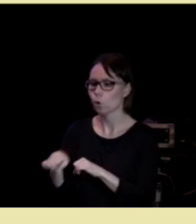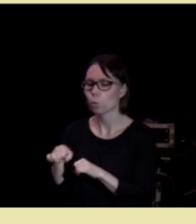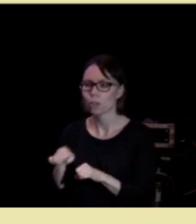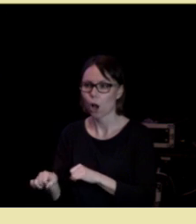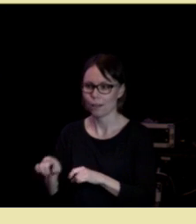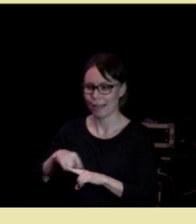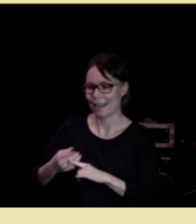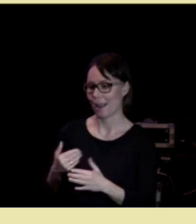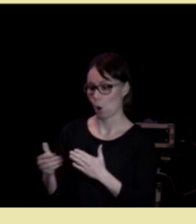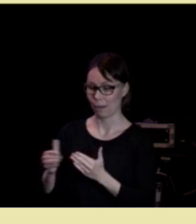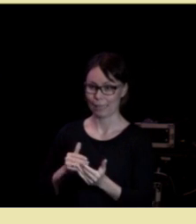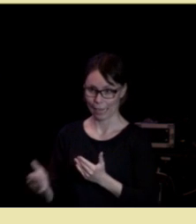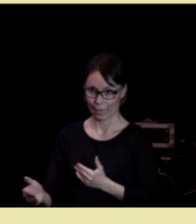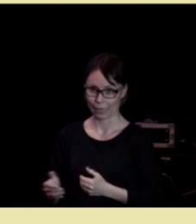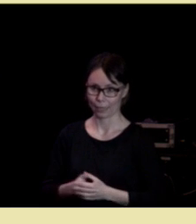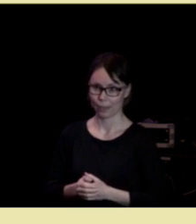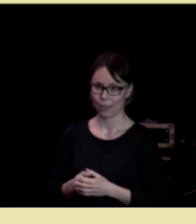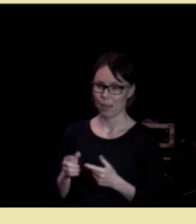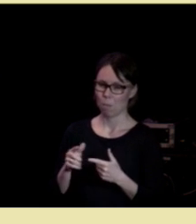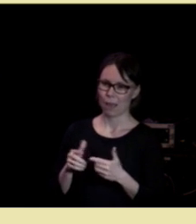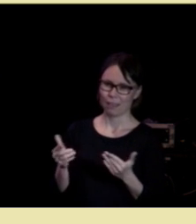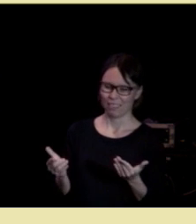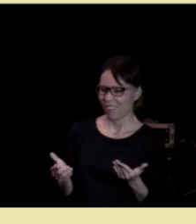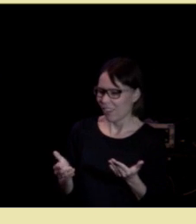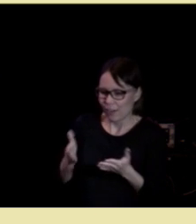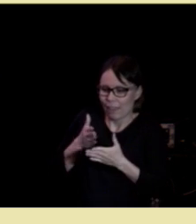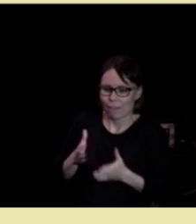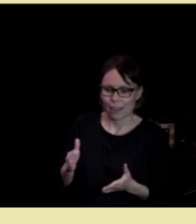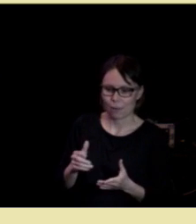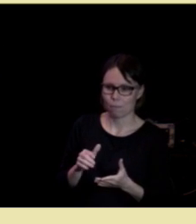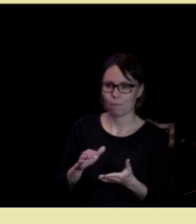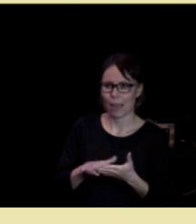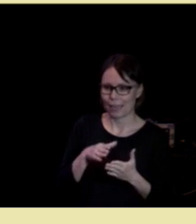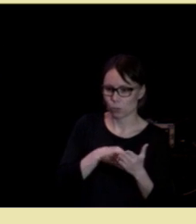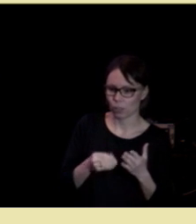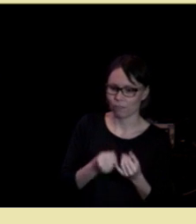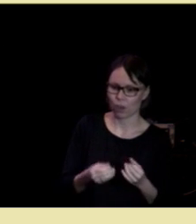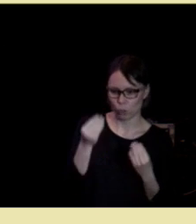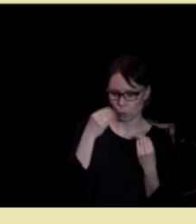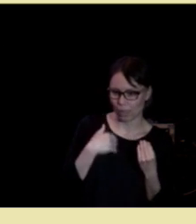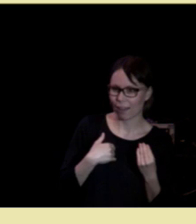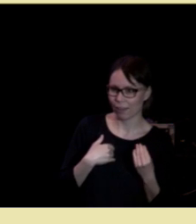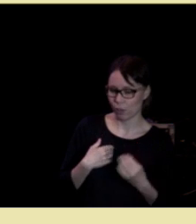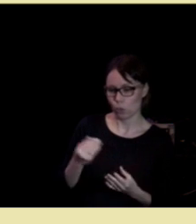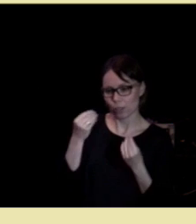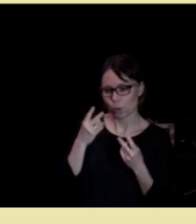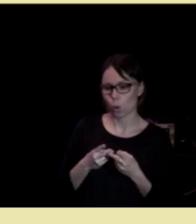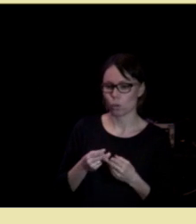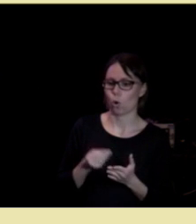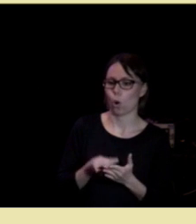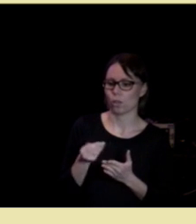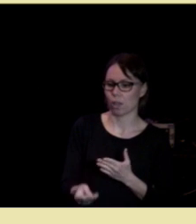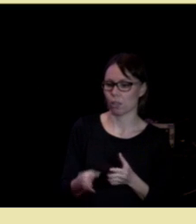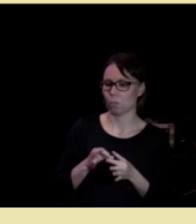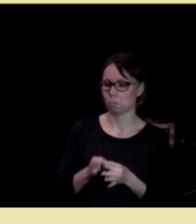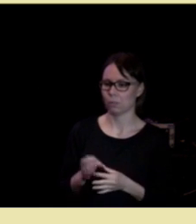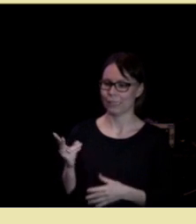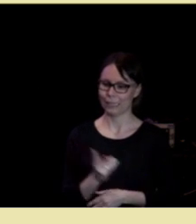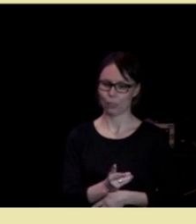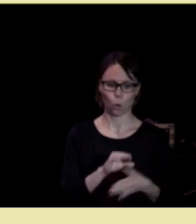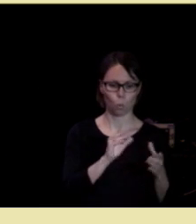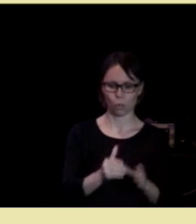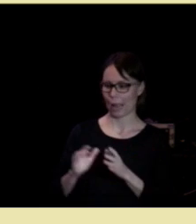rehabilitering. Men jeg var ikke helt ferdig med resultatene fra denne studien. Vi studerte også kostnadene I disse to